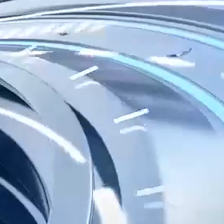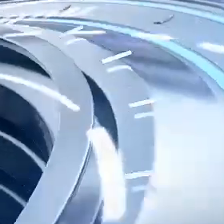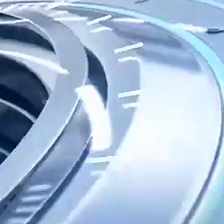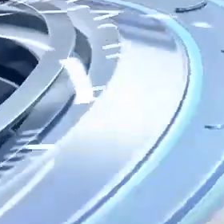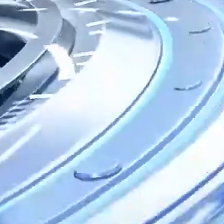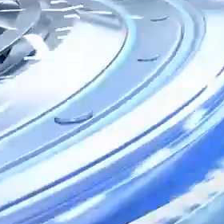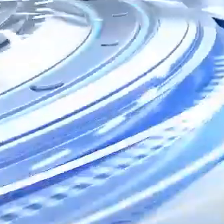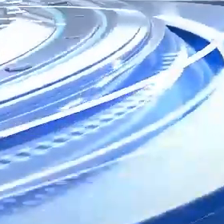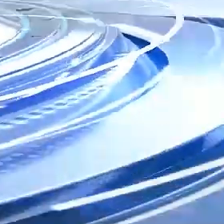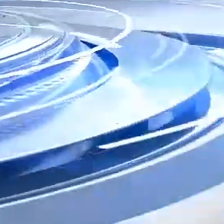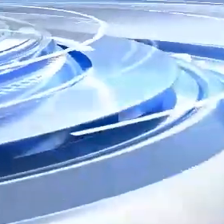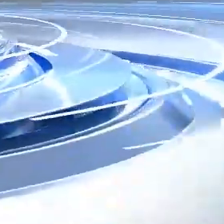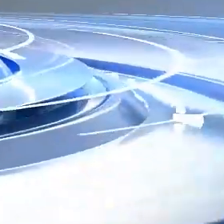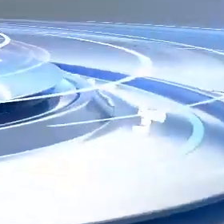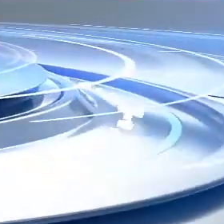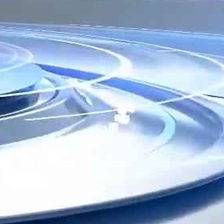என்றார்.